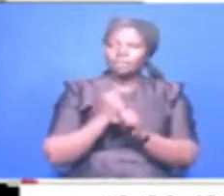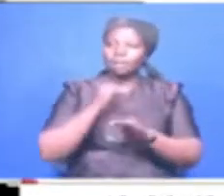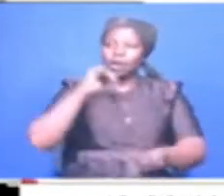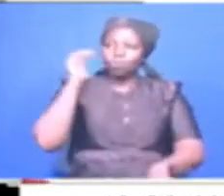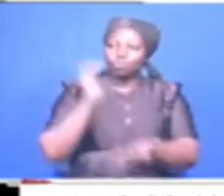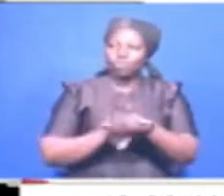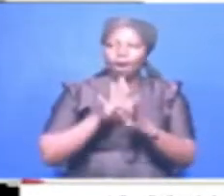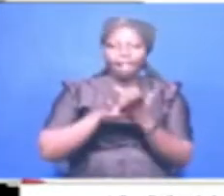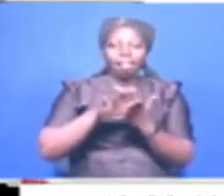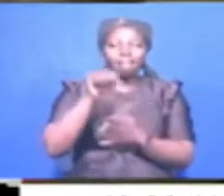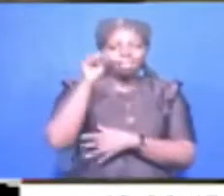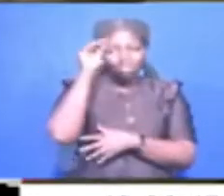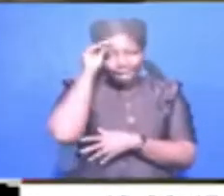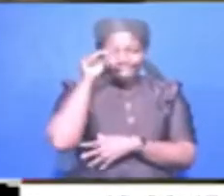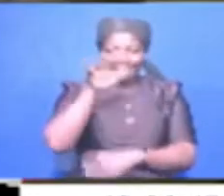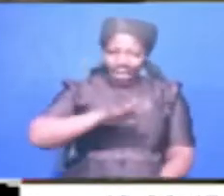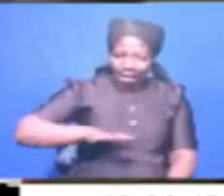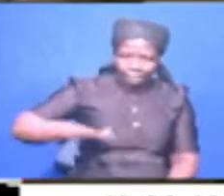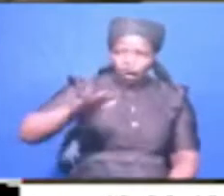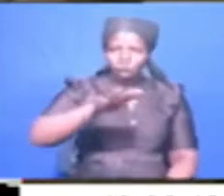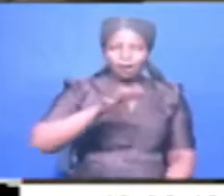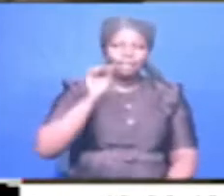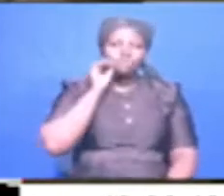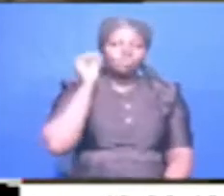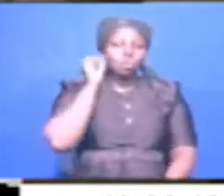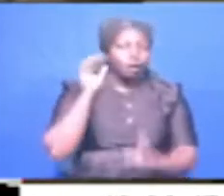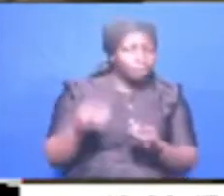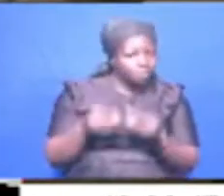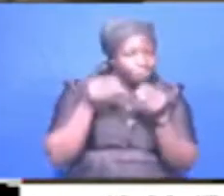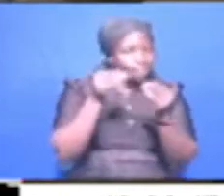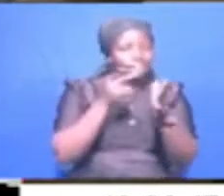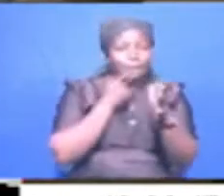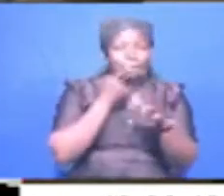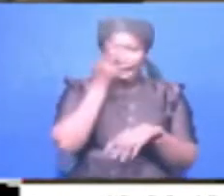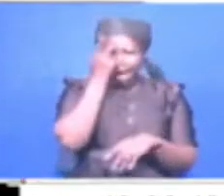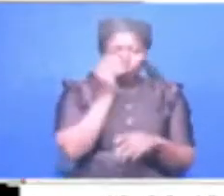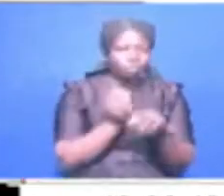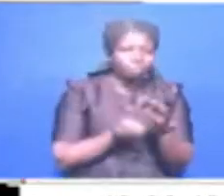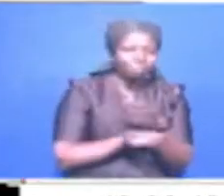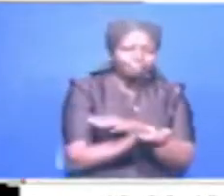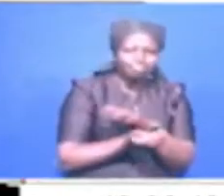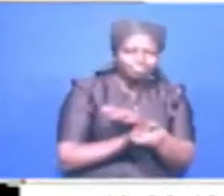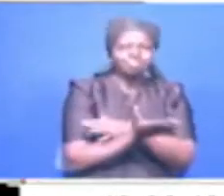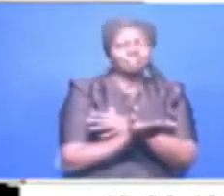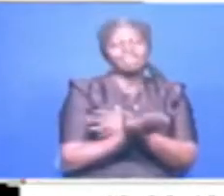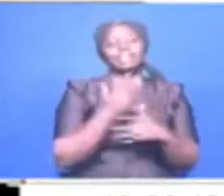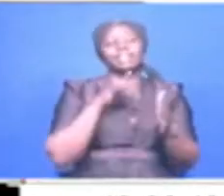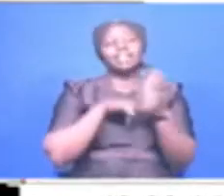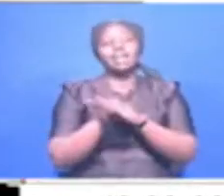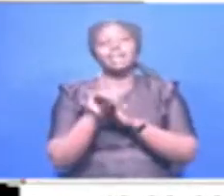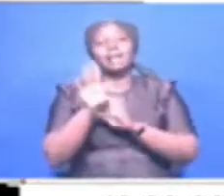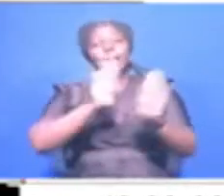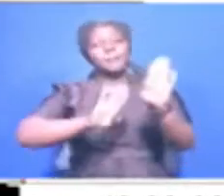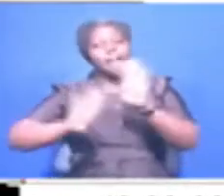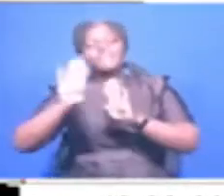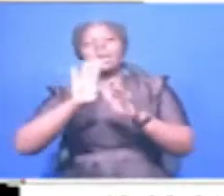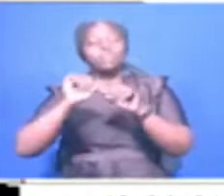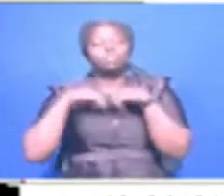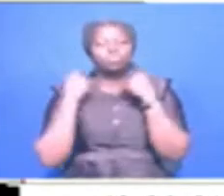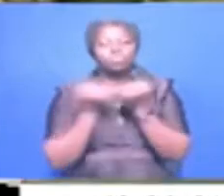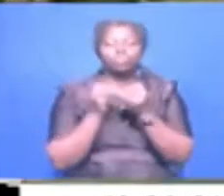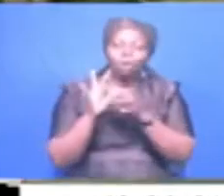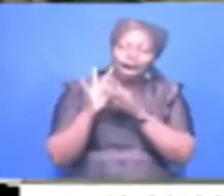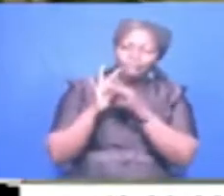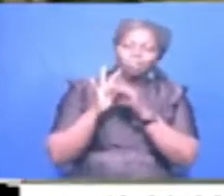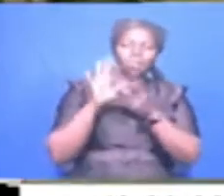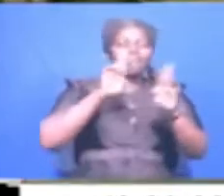learning environment at home. Provide parental guidance in moral, social, cultural, religious and other